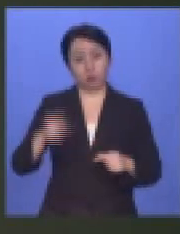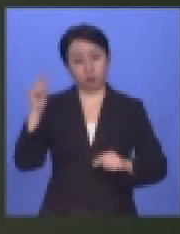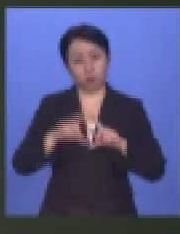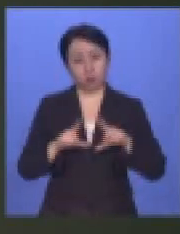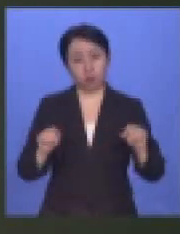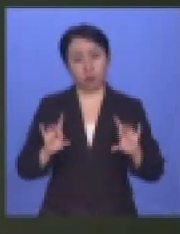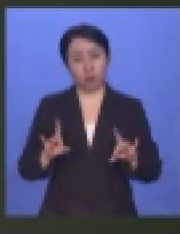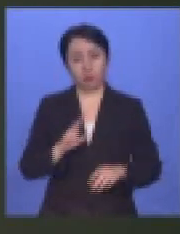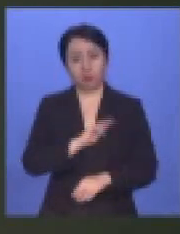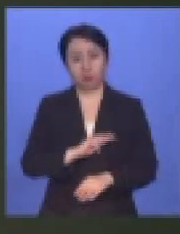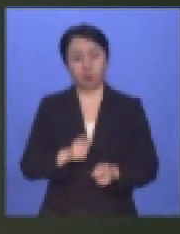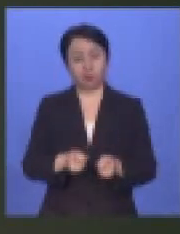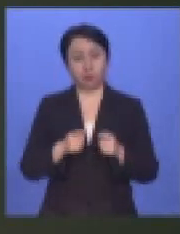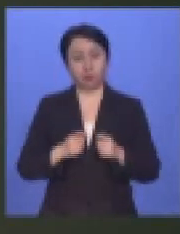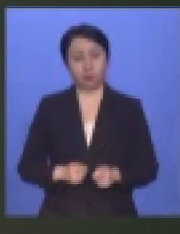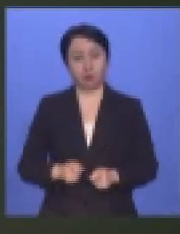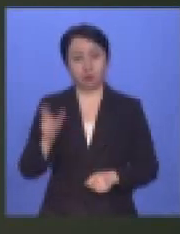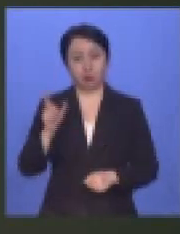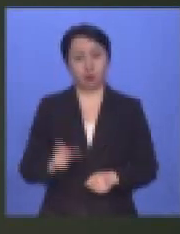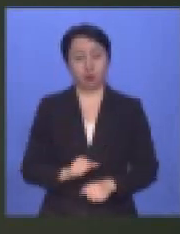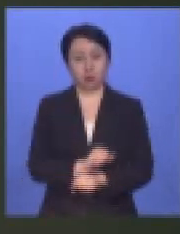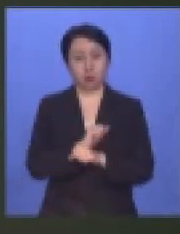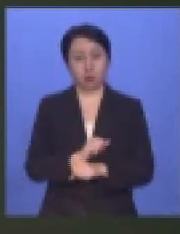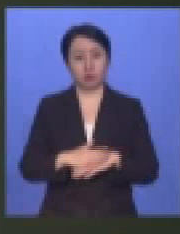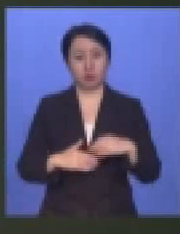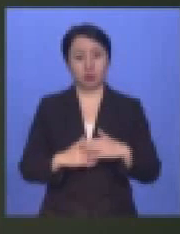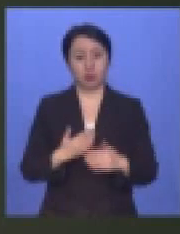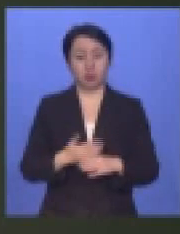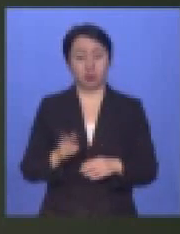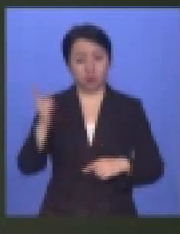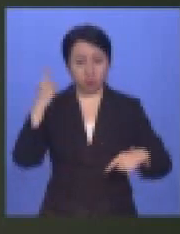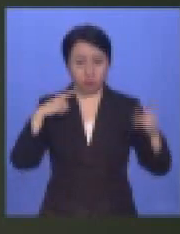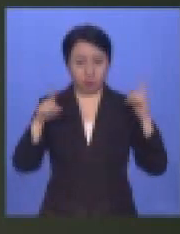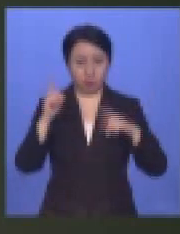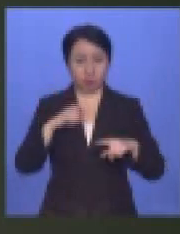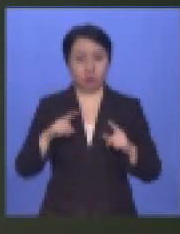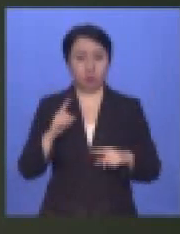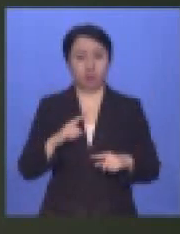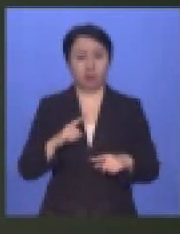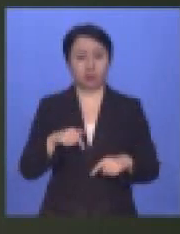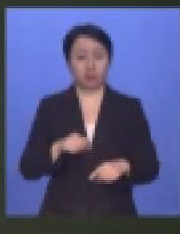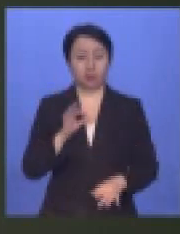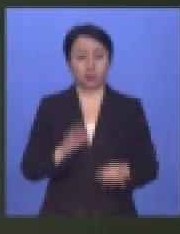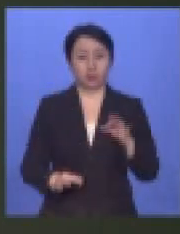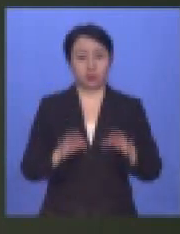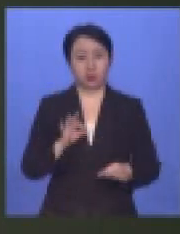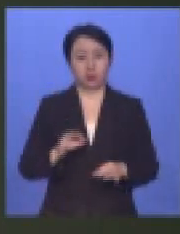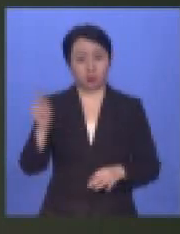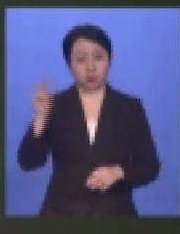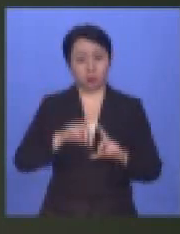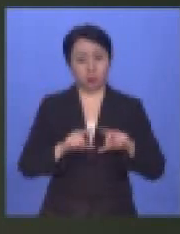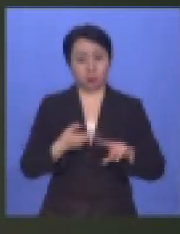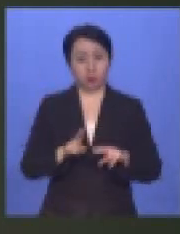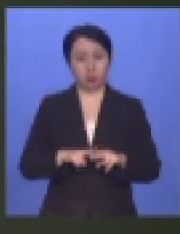доклады сотрудников департамента гражданской защиты. И на практической части мы отрабатываем те нормативы, те учебные эксперименты,